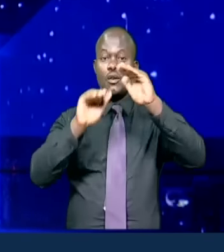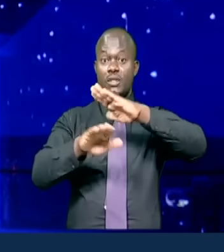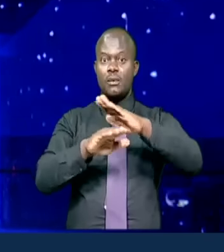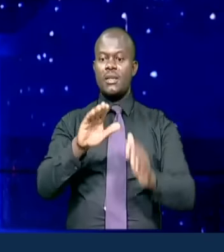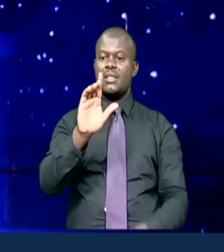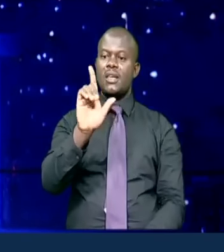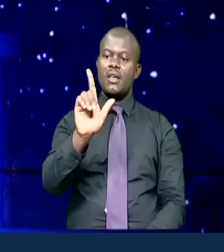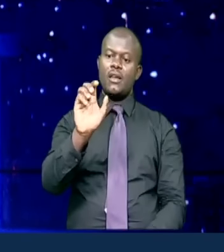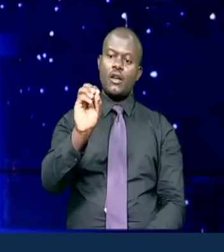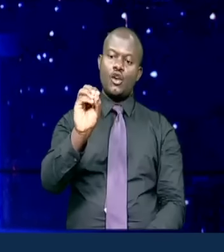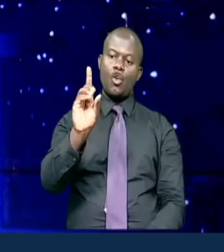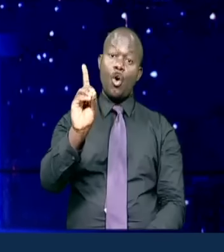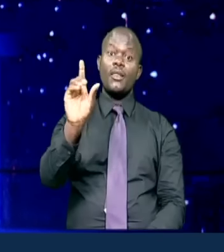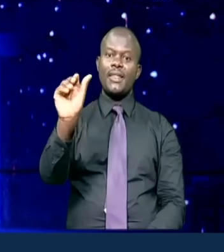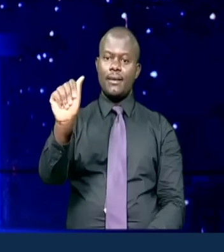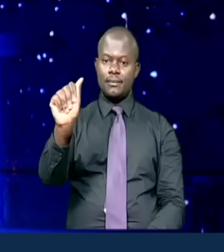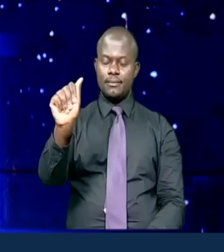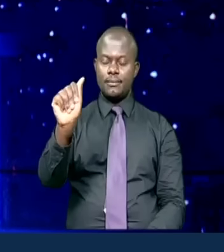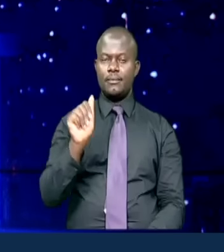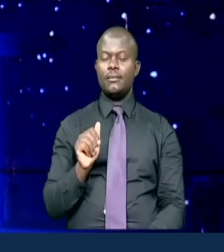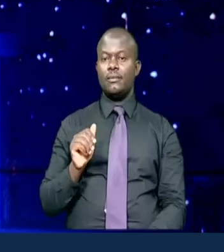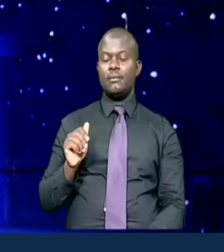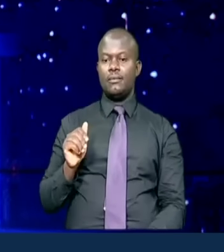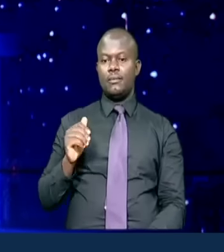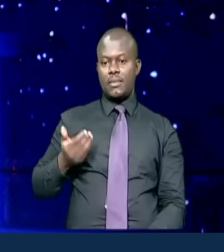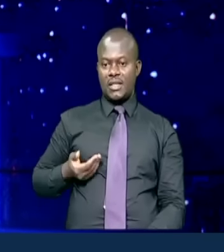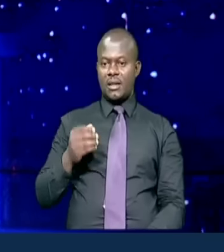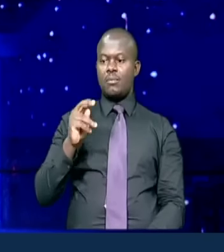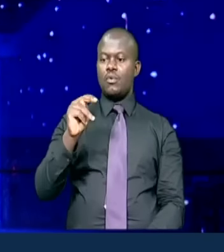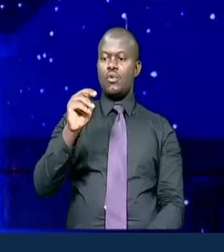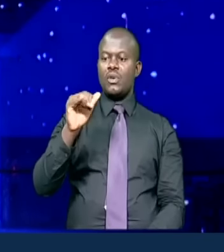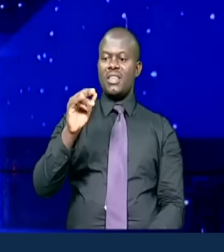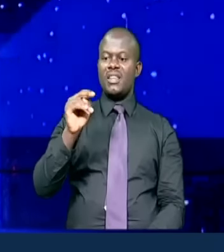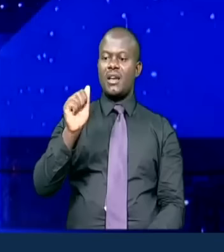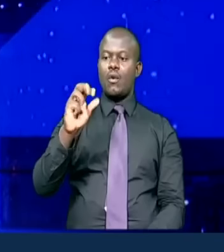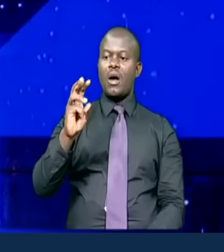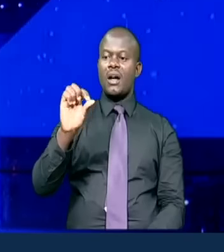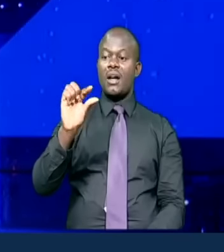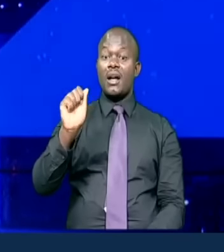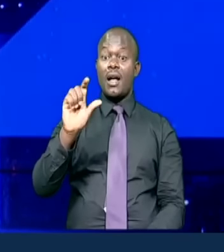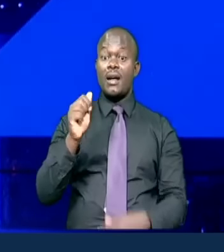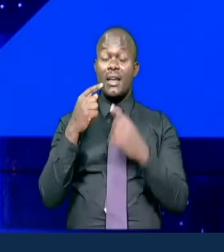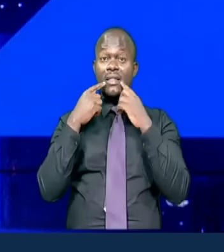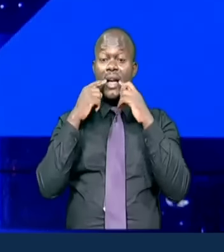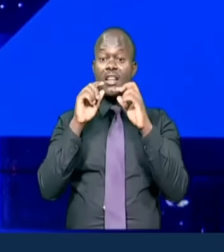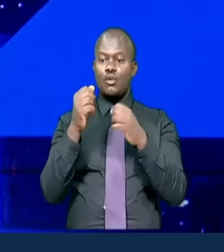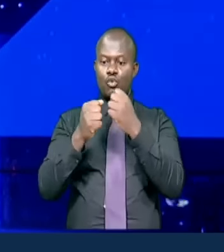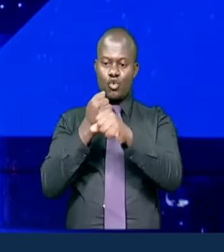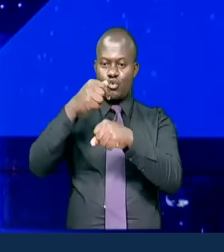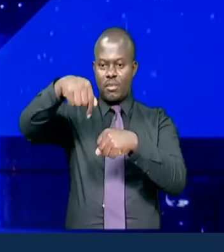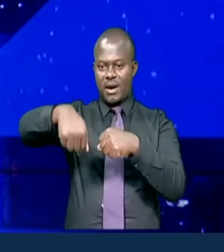nyina wa Gaga Claudine, yavuze ko muri uyu mwaka w'ingengo y'imari 2023-2024 leta y'u Rwanda izafasha ingo